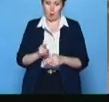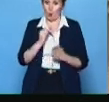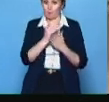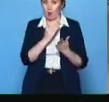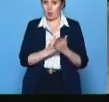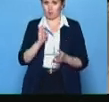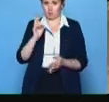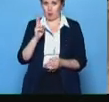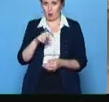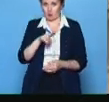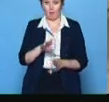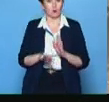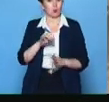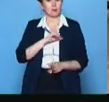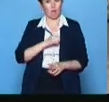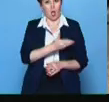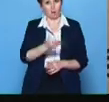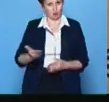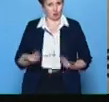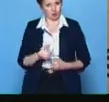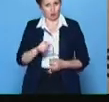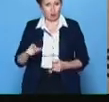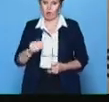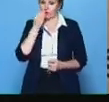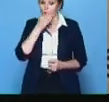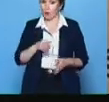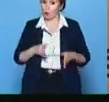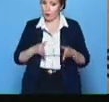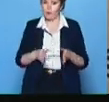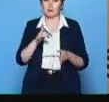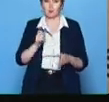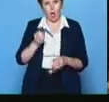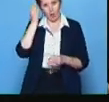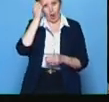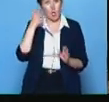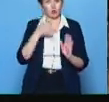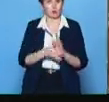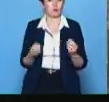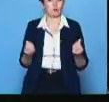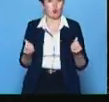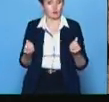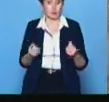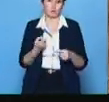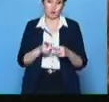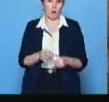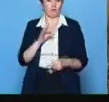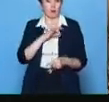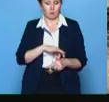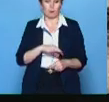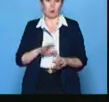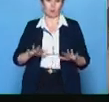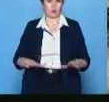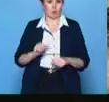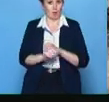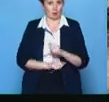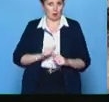Главный принцип – качественные дороги за разумные деньги. Потому подтвердили в региональном правительстве акцент на использование местных материалов.